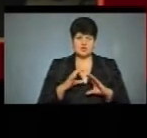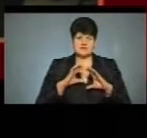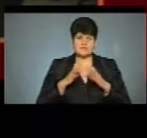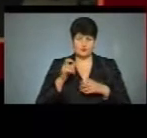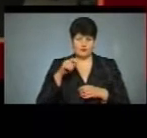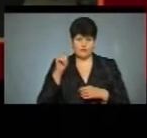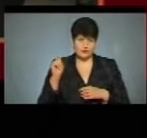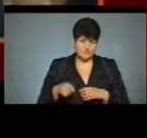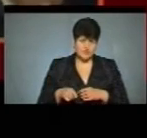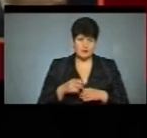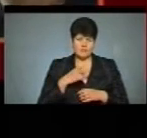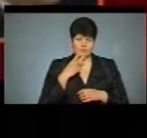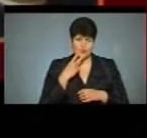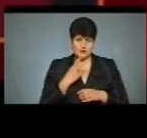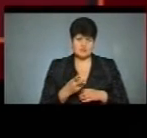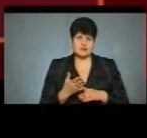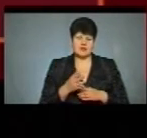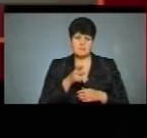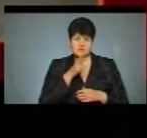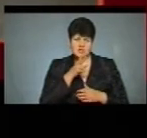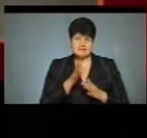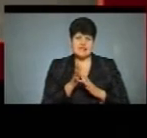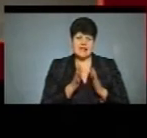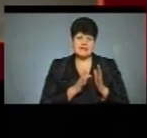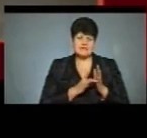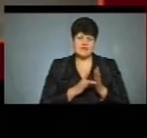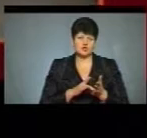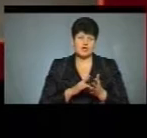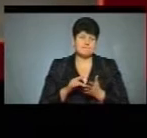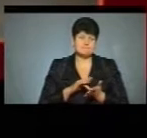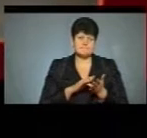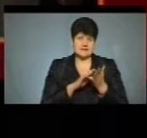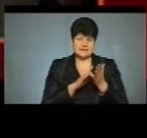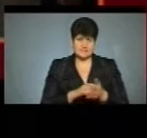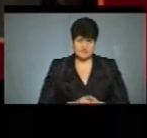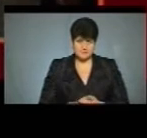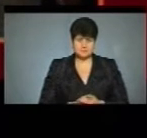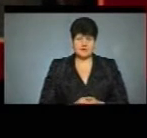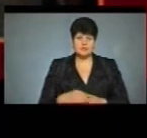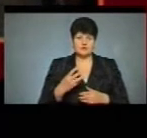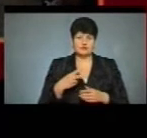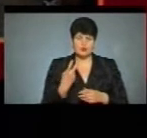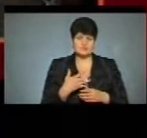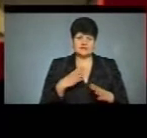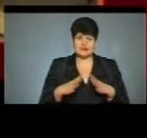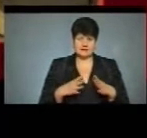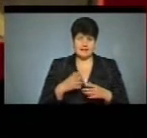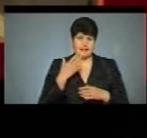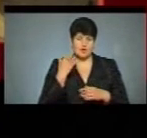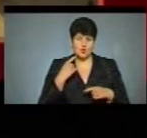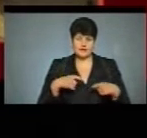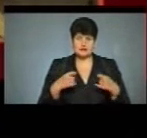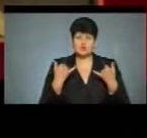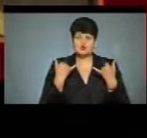Тернопільському музеї під час різдвяної мандрівки. 42 спортсменів, тренерів та партнерів обласної федерації легкої